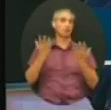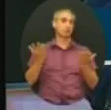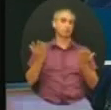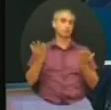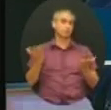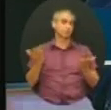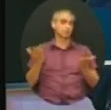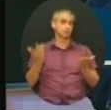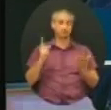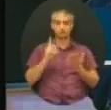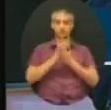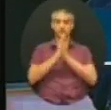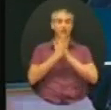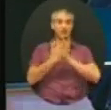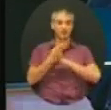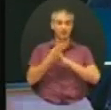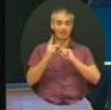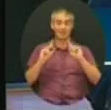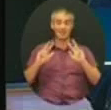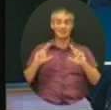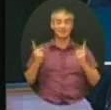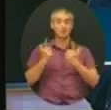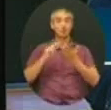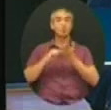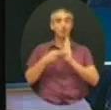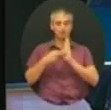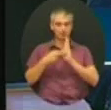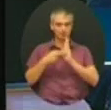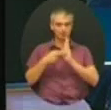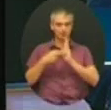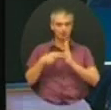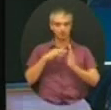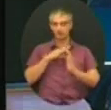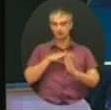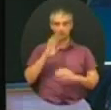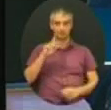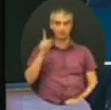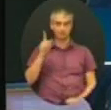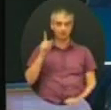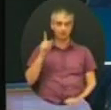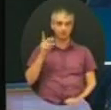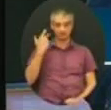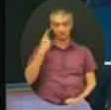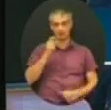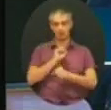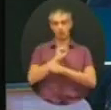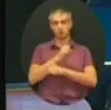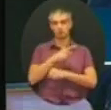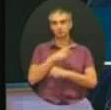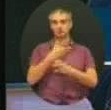אבל מי שהפך אותו לאירוע פוליטי ושיחק לידיו של נתניהו, הייתה